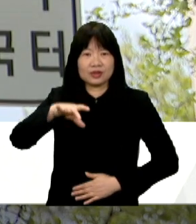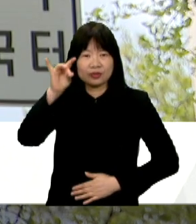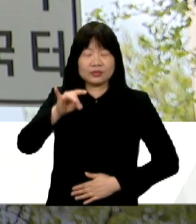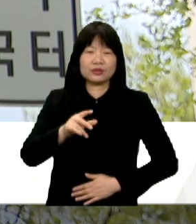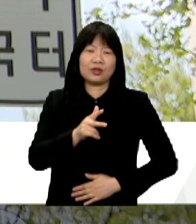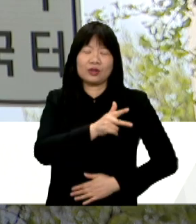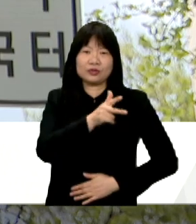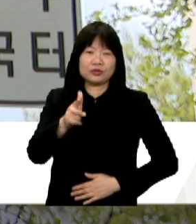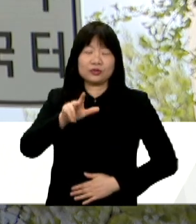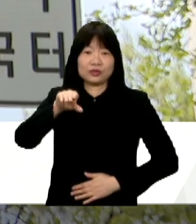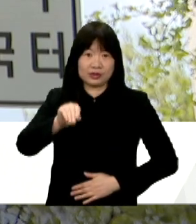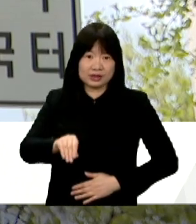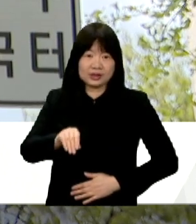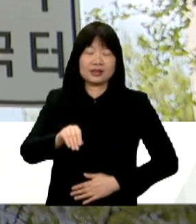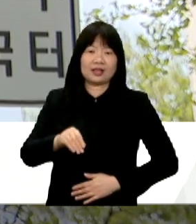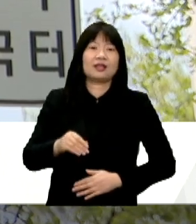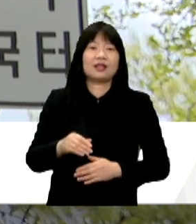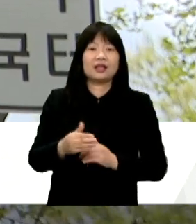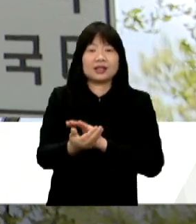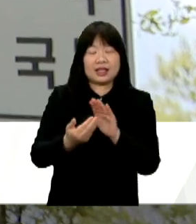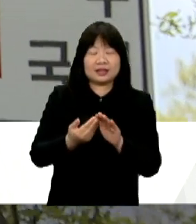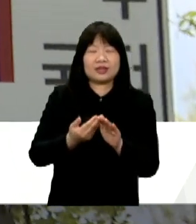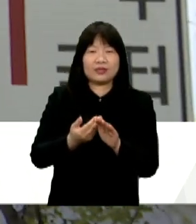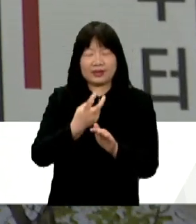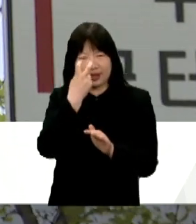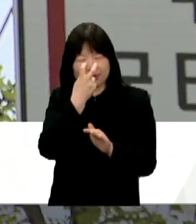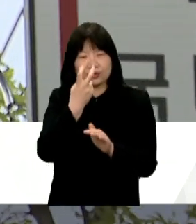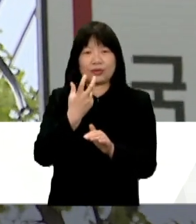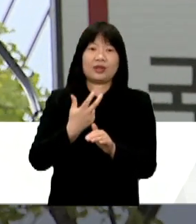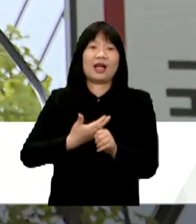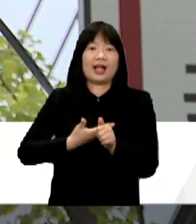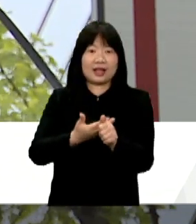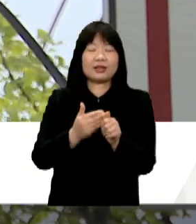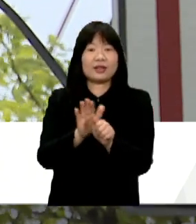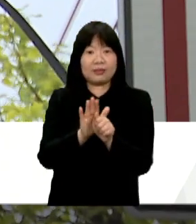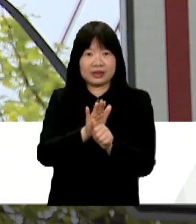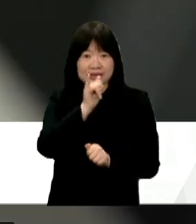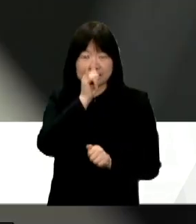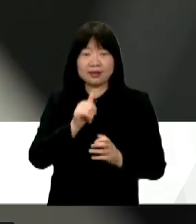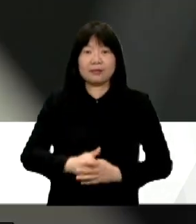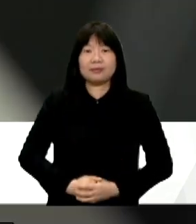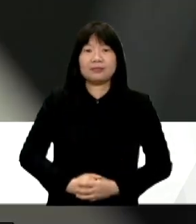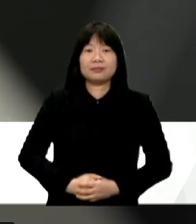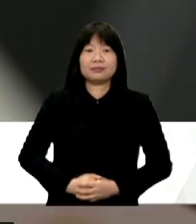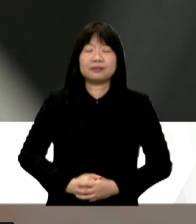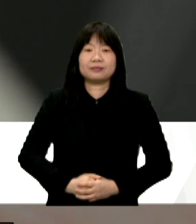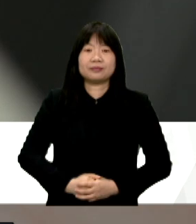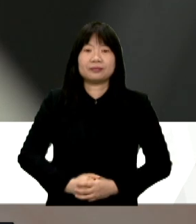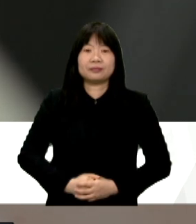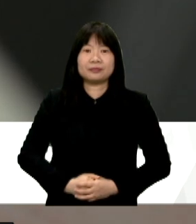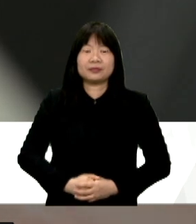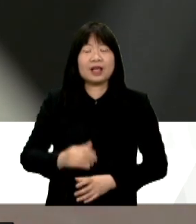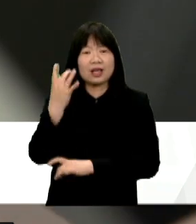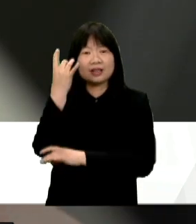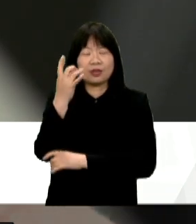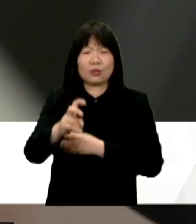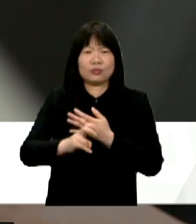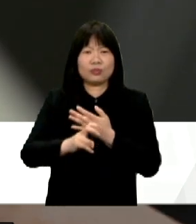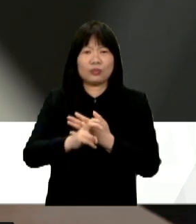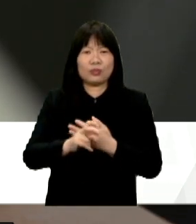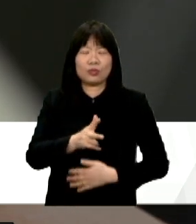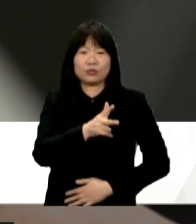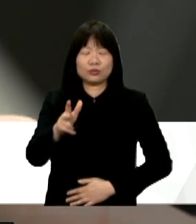안양시는 전국 최초로 주정차 사전 단속 알림 통합 서비스를 구축하기로 했습니다. 주정차 단속 알림 통합